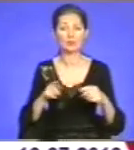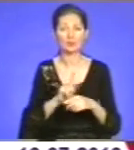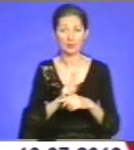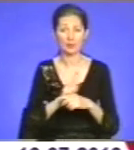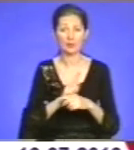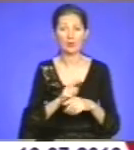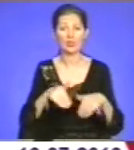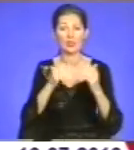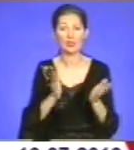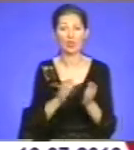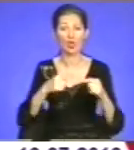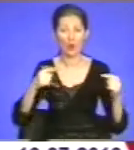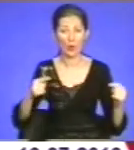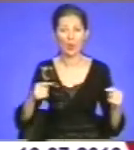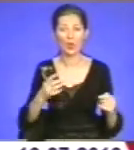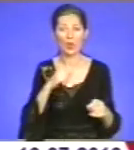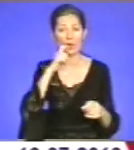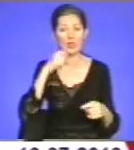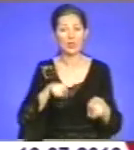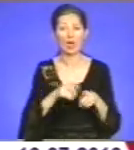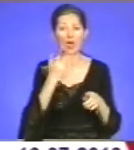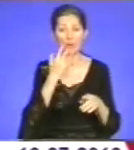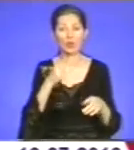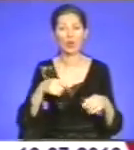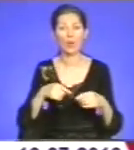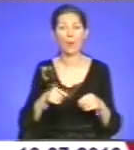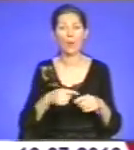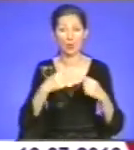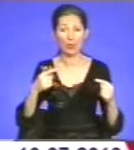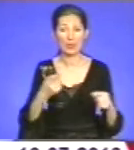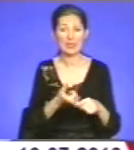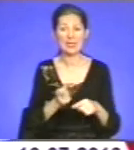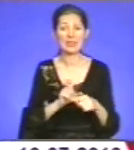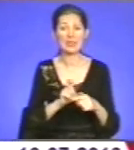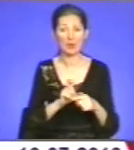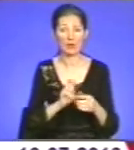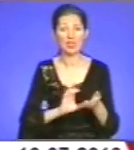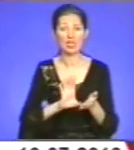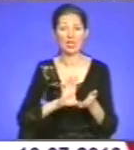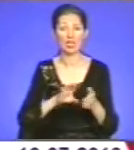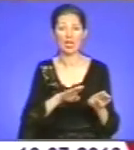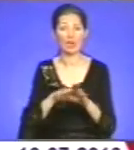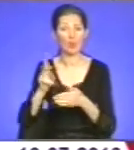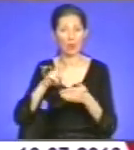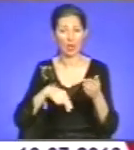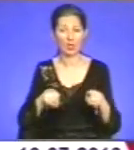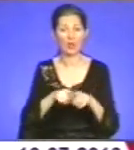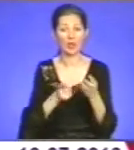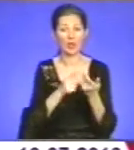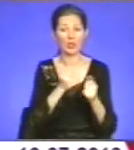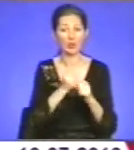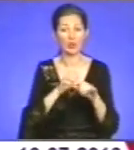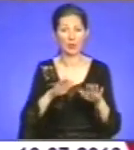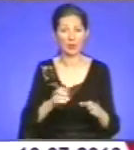імпортної продукції, а це підвищить рівень податків та кількість робочих місць. Підприємства працюватимуть з новою нормативною